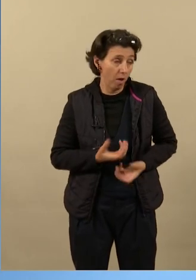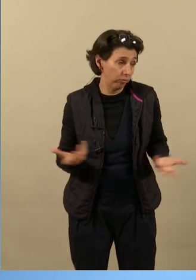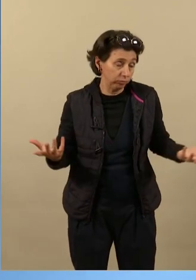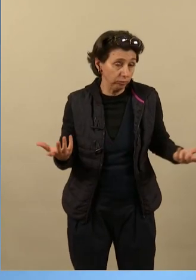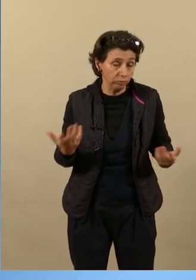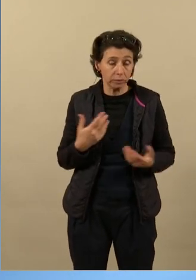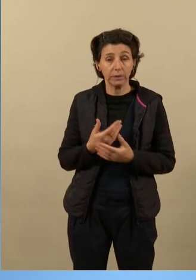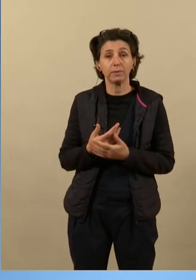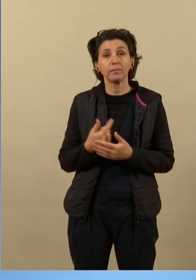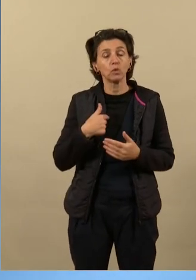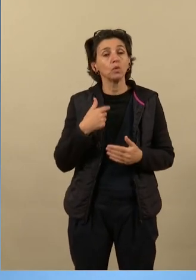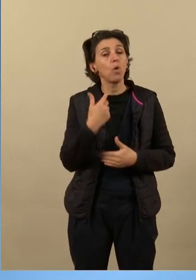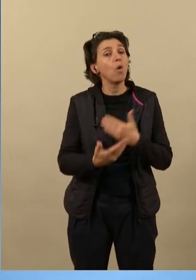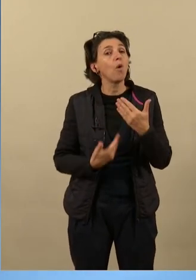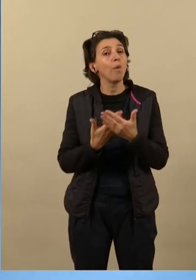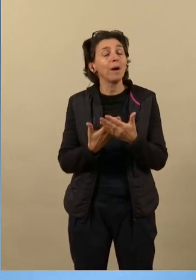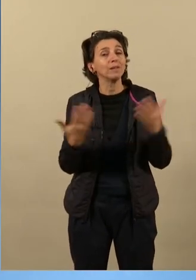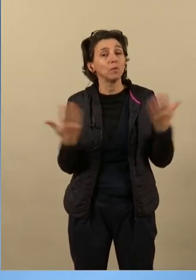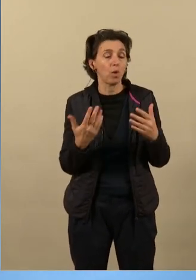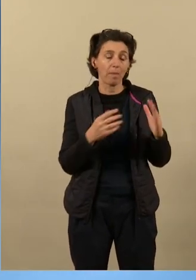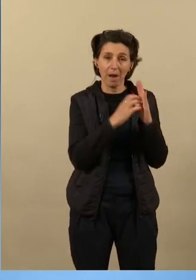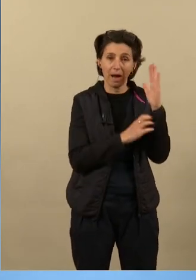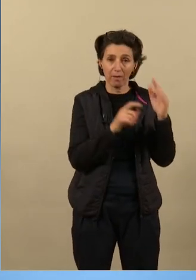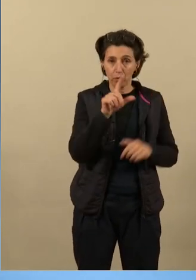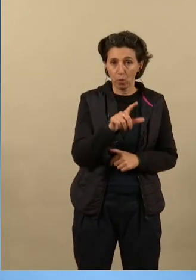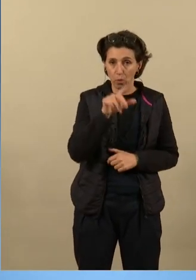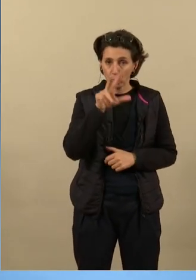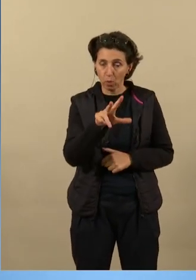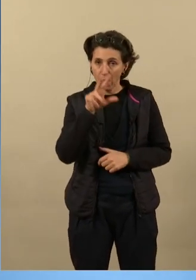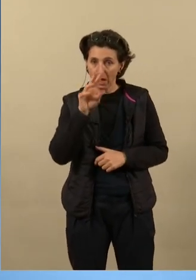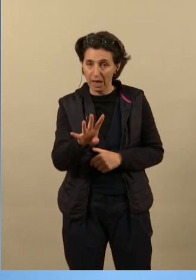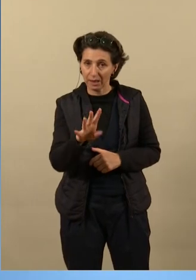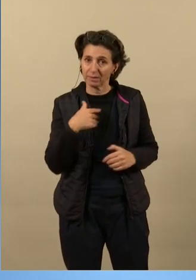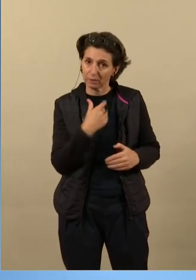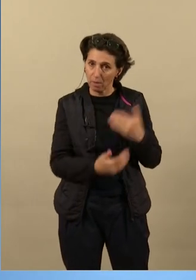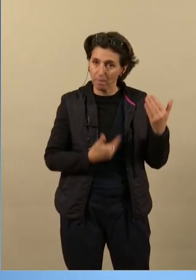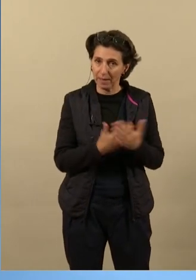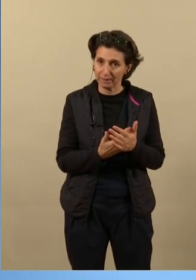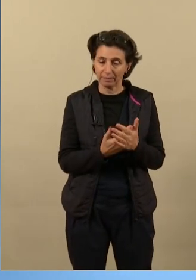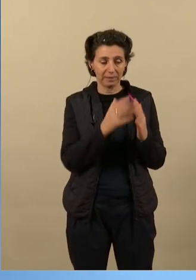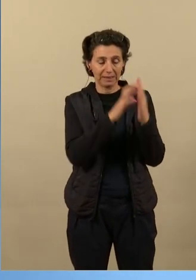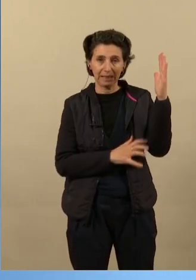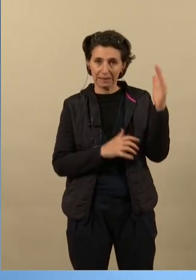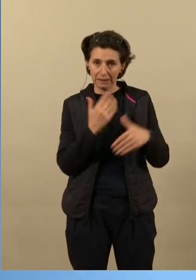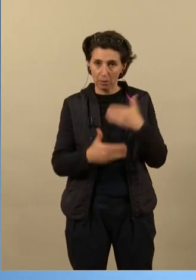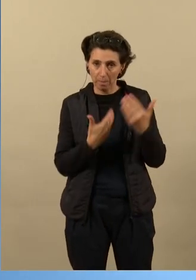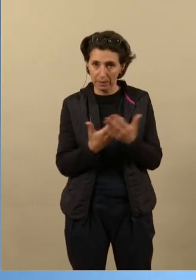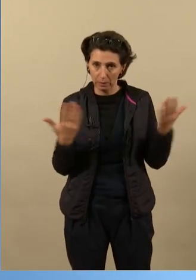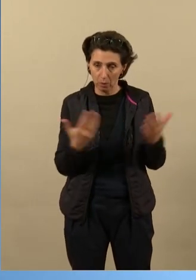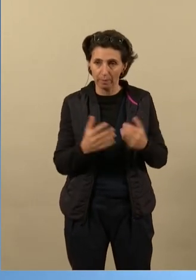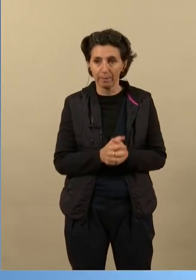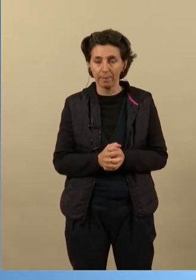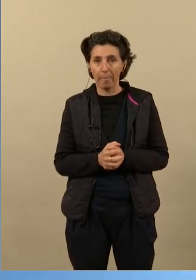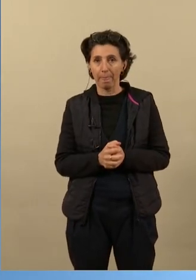proposons de remplacer les paragraphes 2 3 et 4 du vœu par le texte suivant nous gardons donc